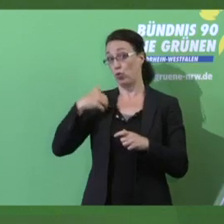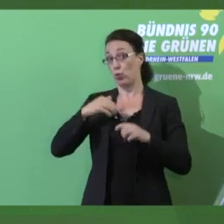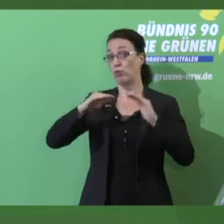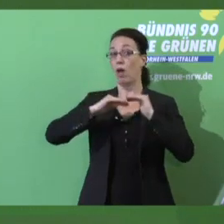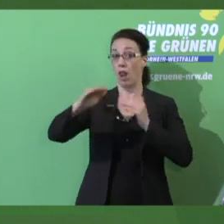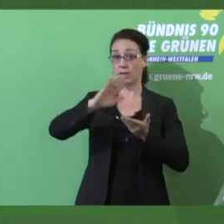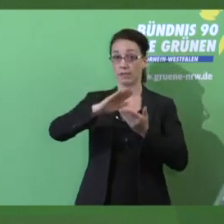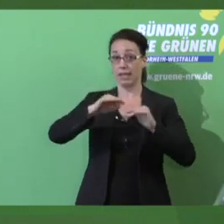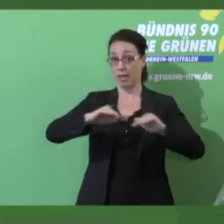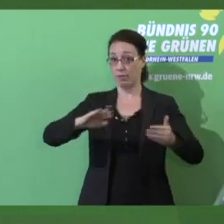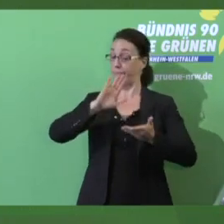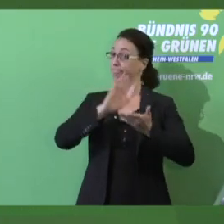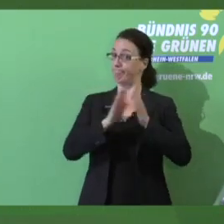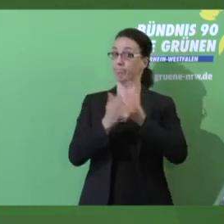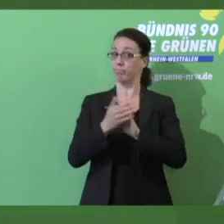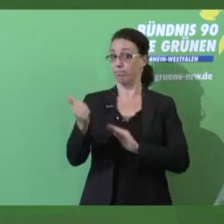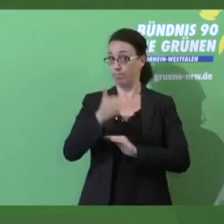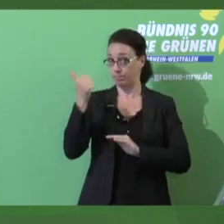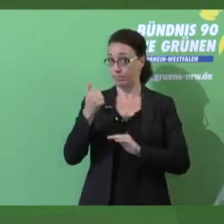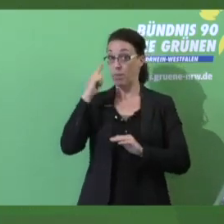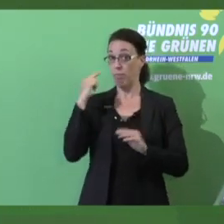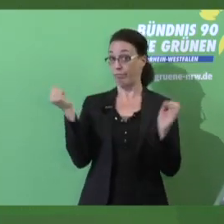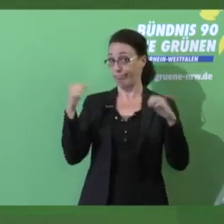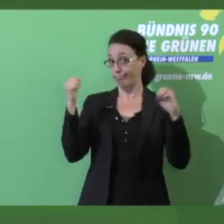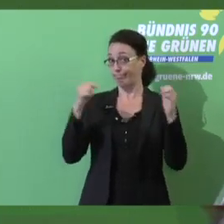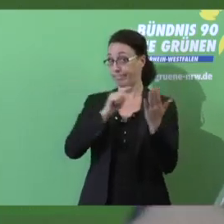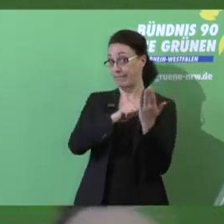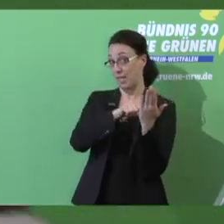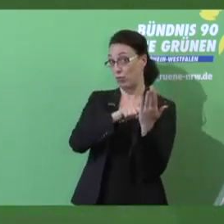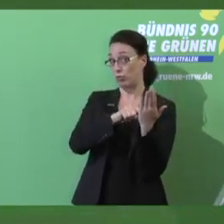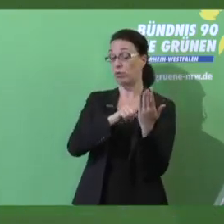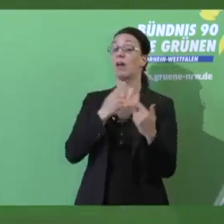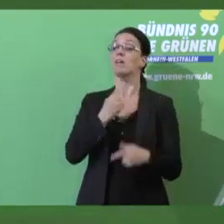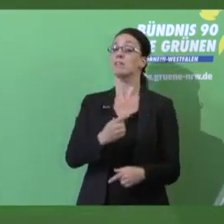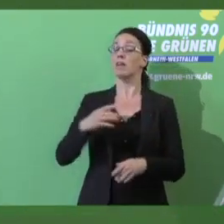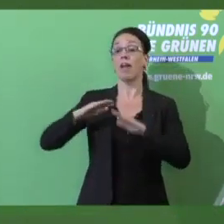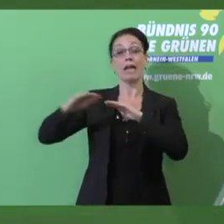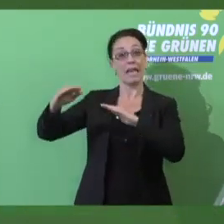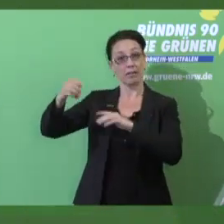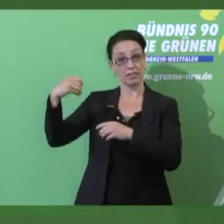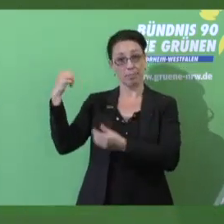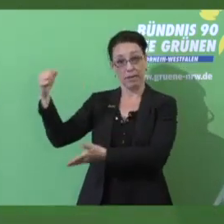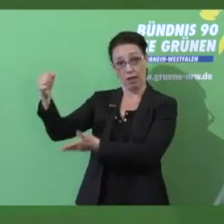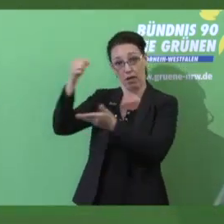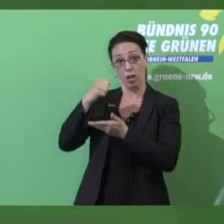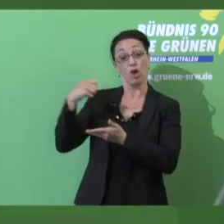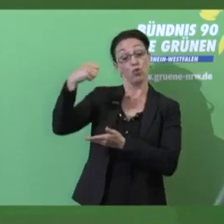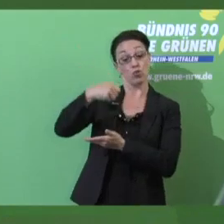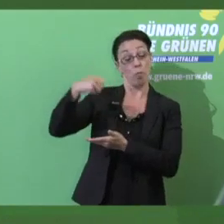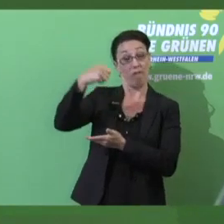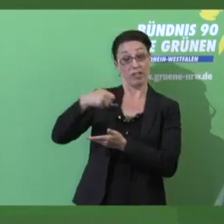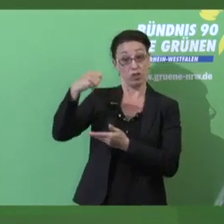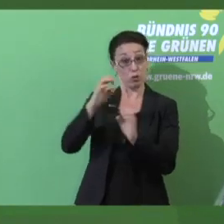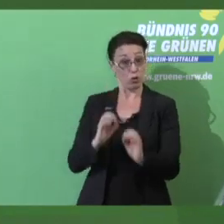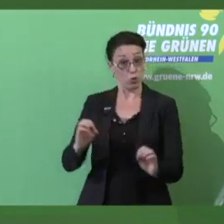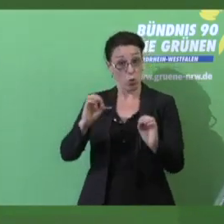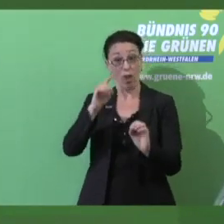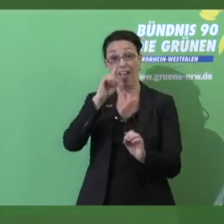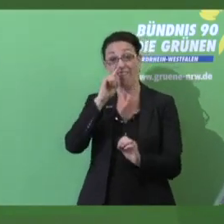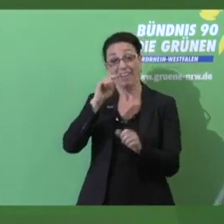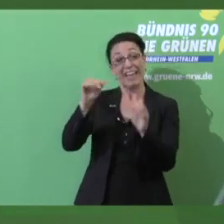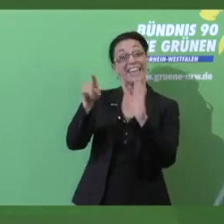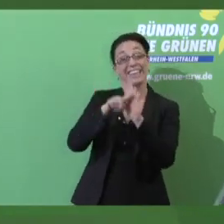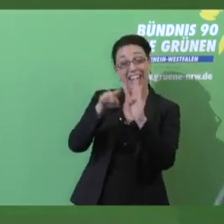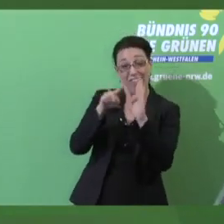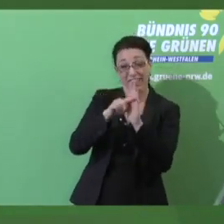Landesebene getroffen und die ist sehr wertvoll im Koalitionsvertrag. Es gibt keinen Cent aus Landesmitteln an Subventionen für defizitäre